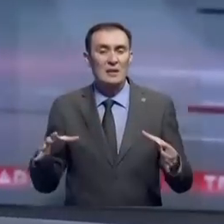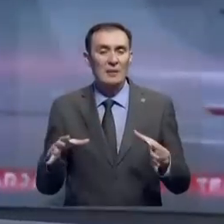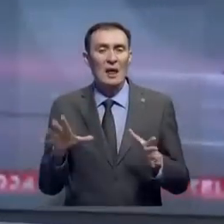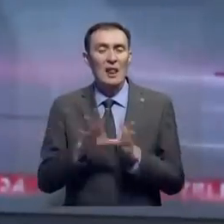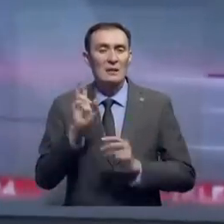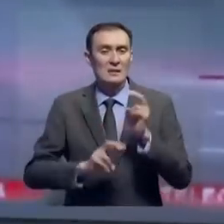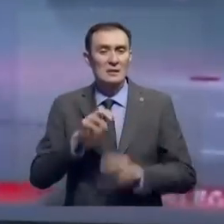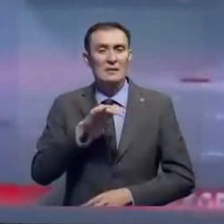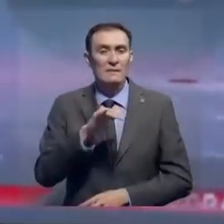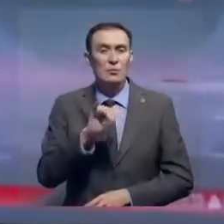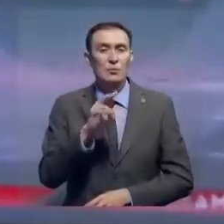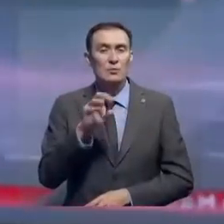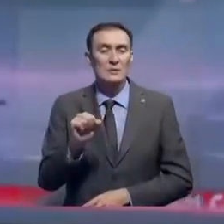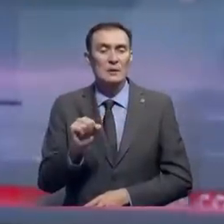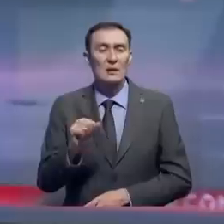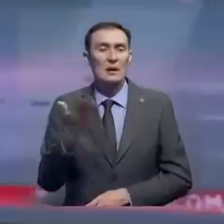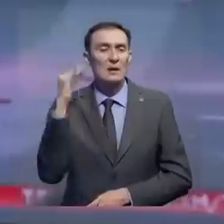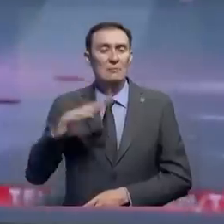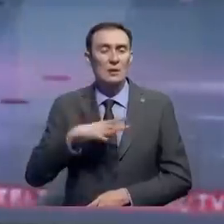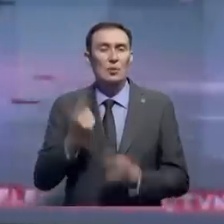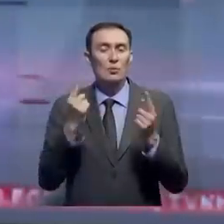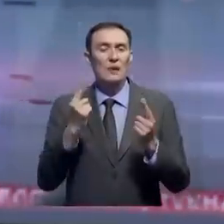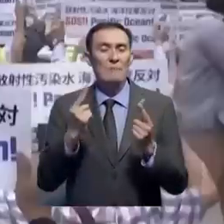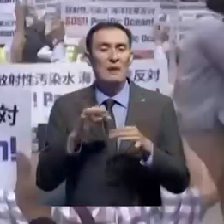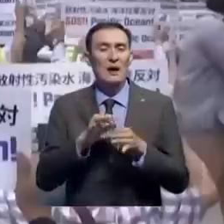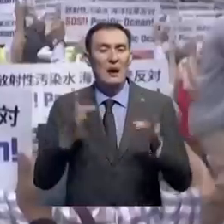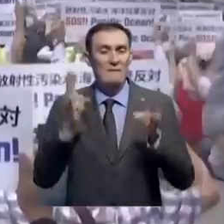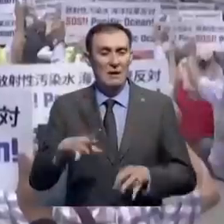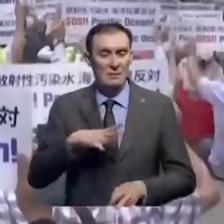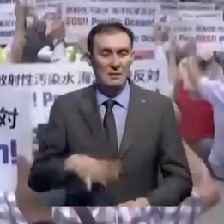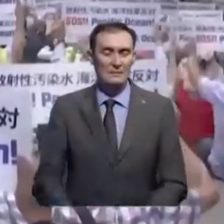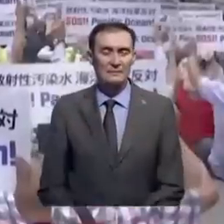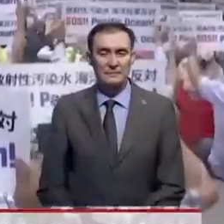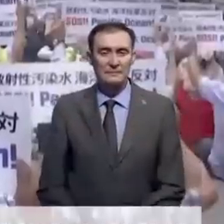фукусима-1 где много лет назад произошла крупная авария